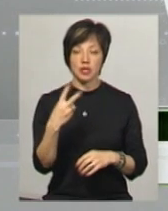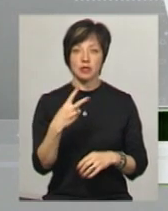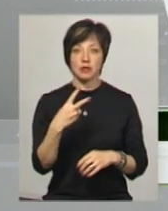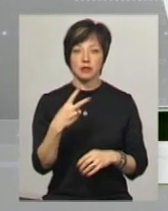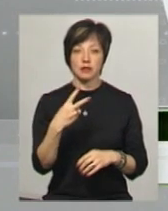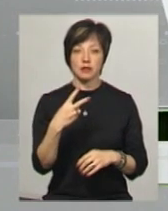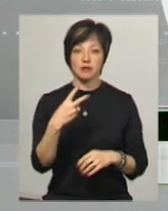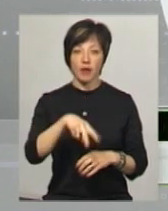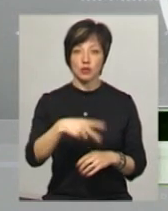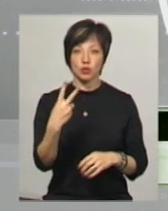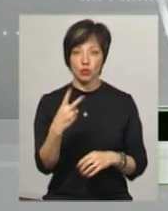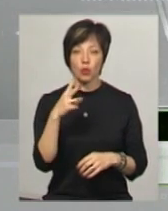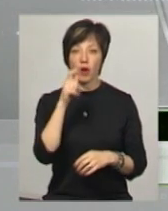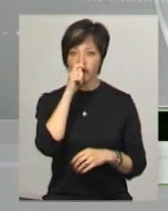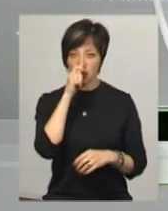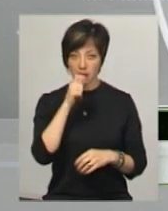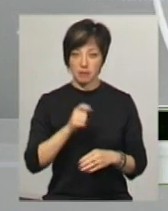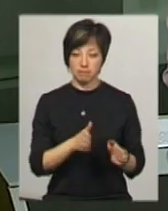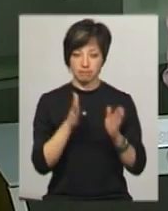відправка відбудеться 22 квітня.